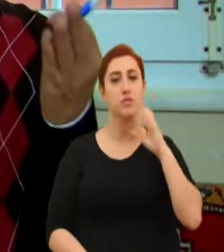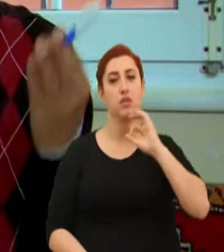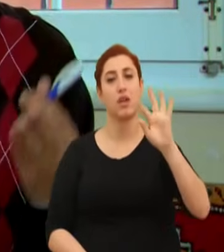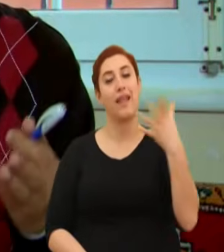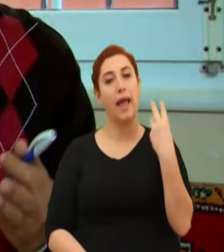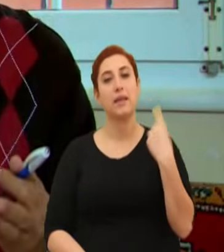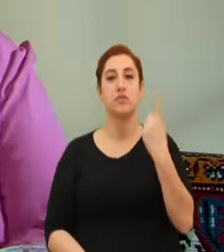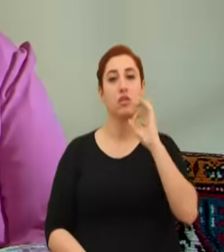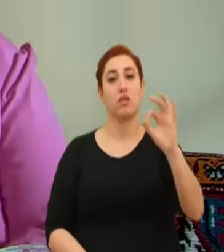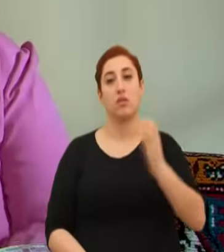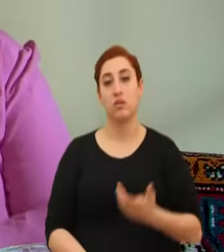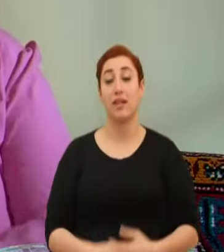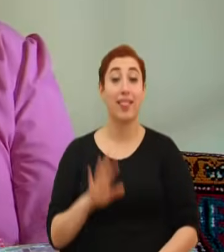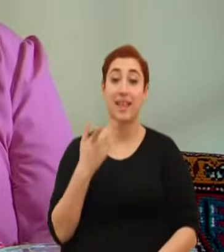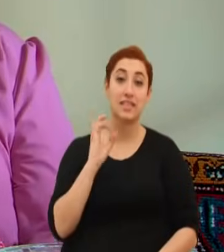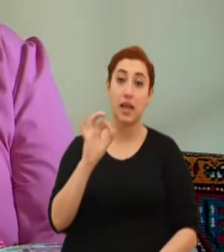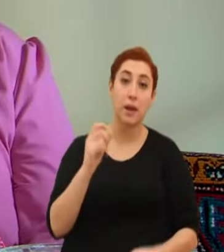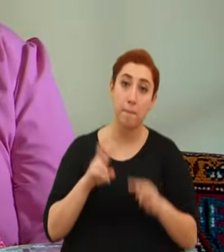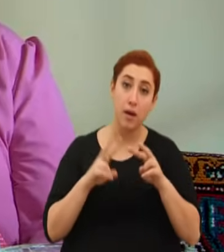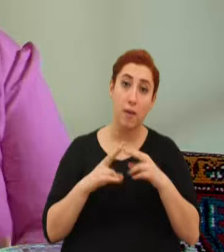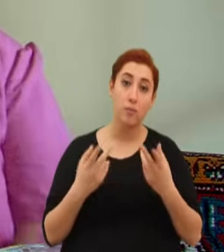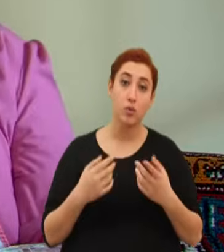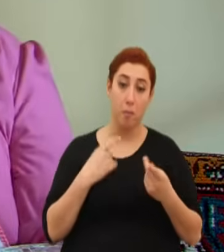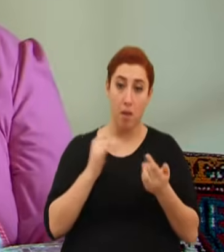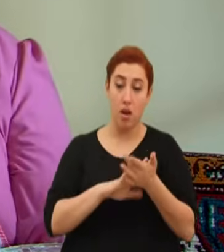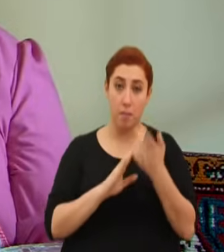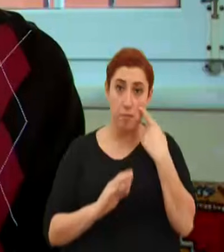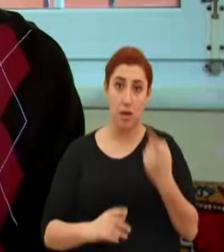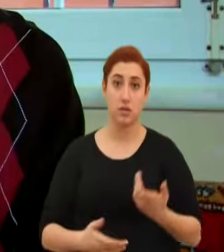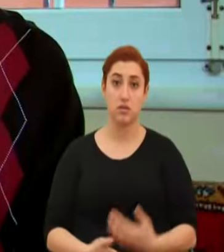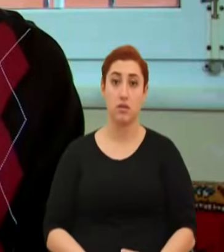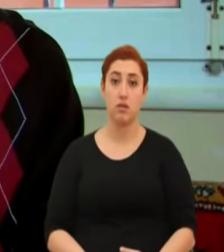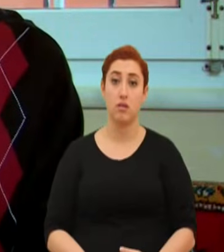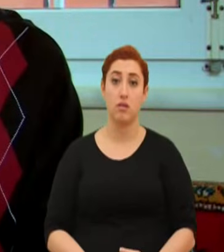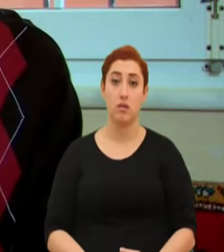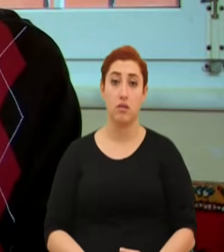takarız. Daha iyi bir şey takarız ya. Nasıl takarız Mahmut? Durumumuza baksana.